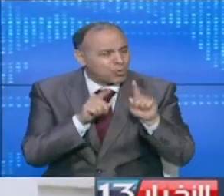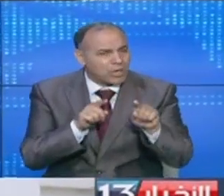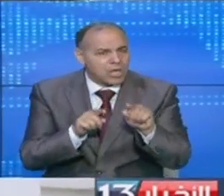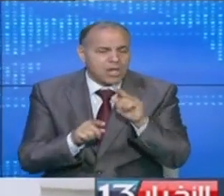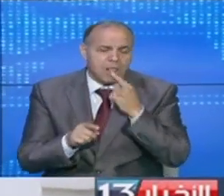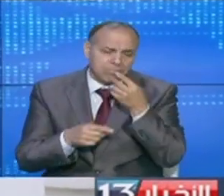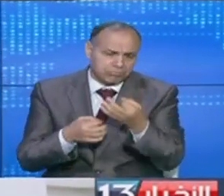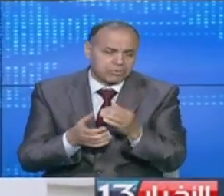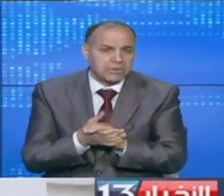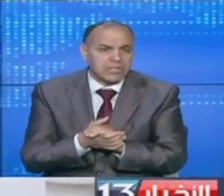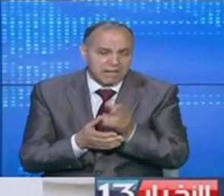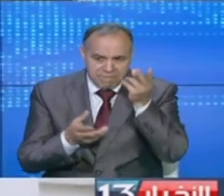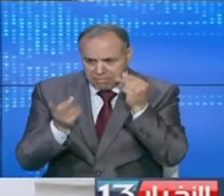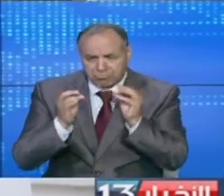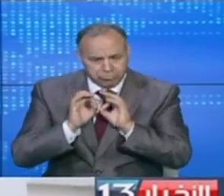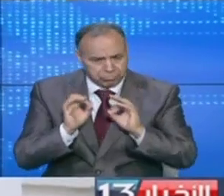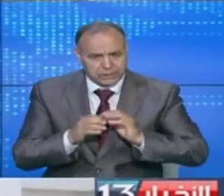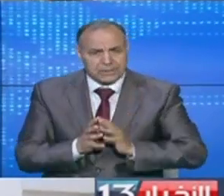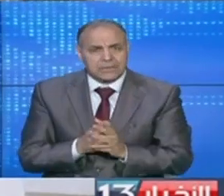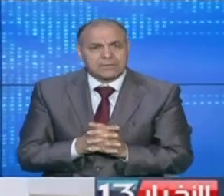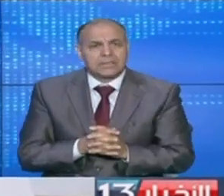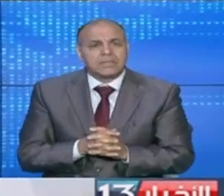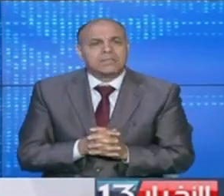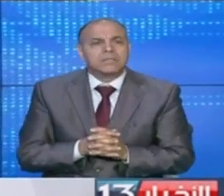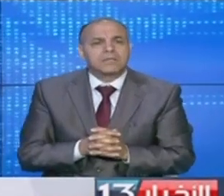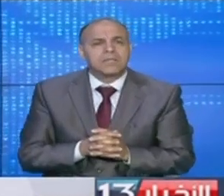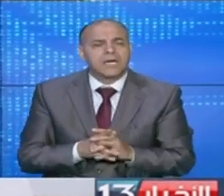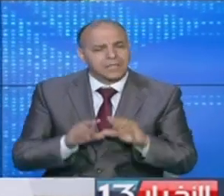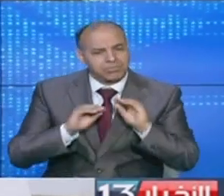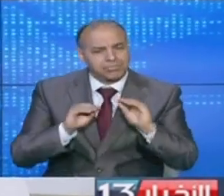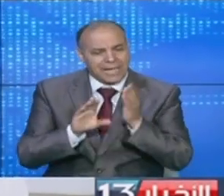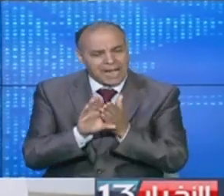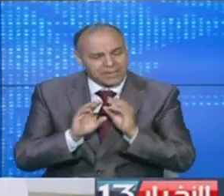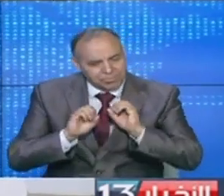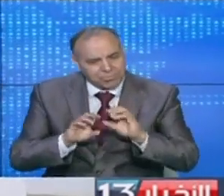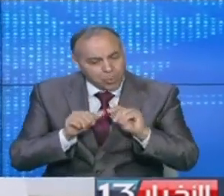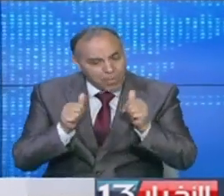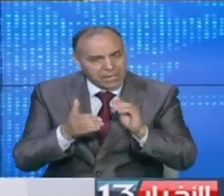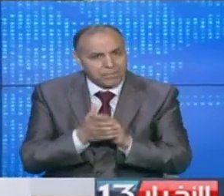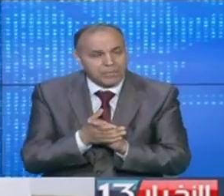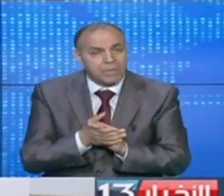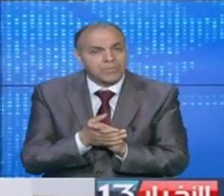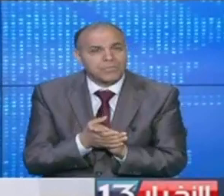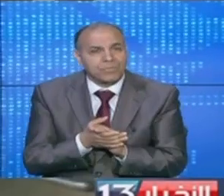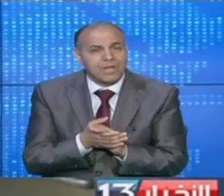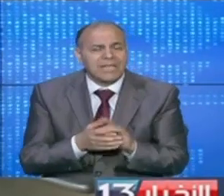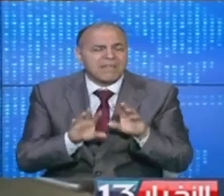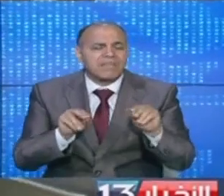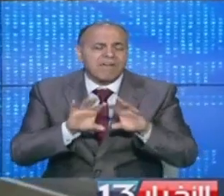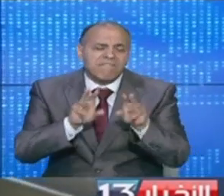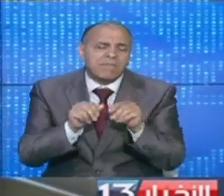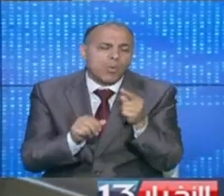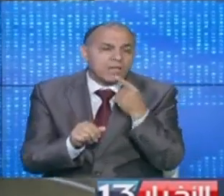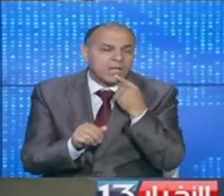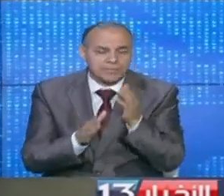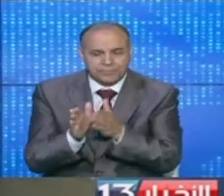اه يفهموا انه نحنا ما تاثر لان اكثر وكان يعني من جهه